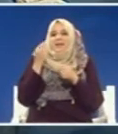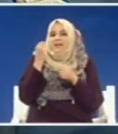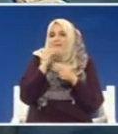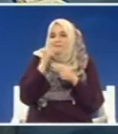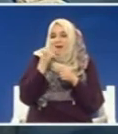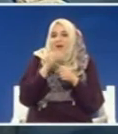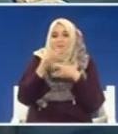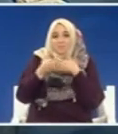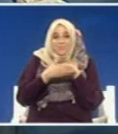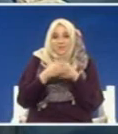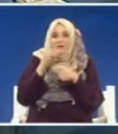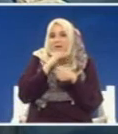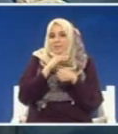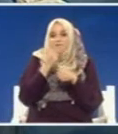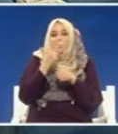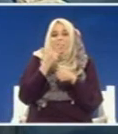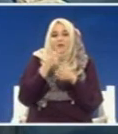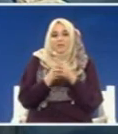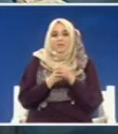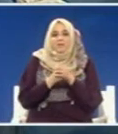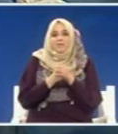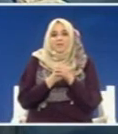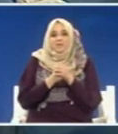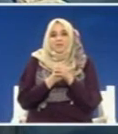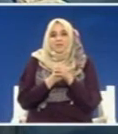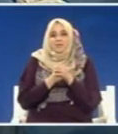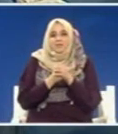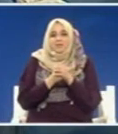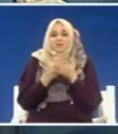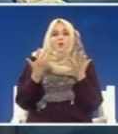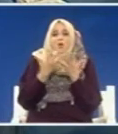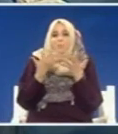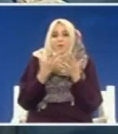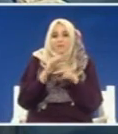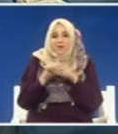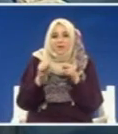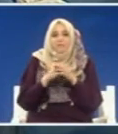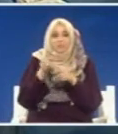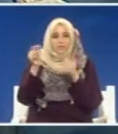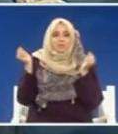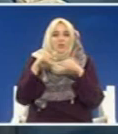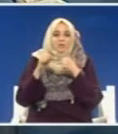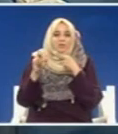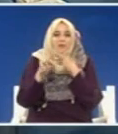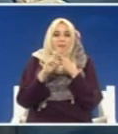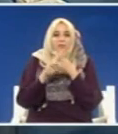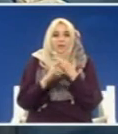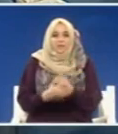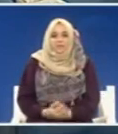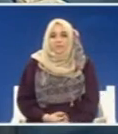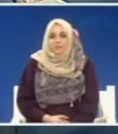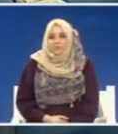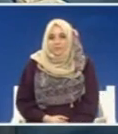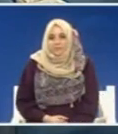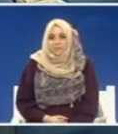المغرب ديريكتومون تما نصليهم كامل، اسكو يجوز هكا ولا لا يجوز؟ ان شاء الله نجاوبك انت. يجاوبك. وعندي